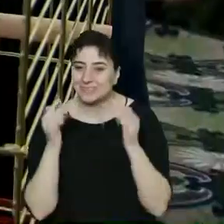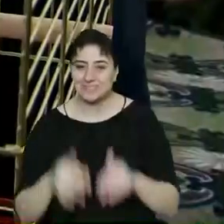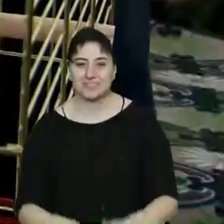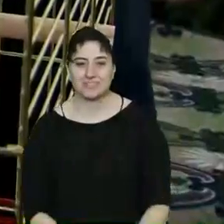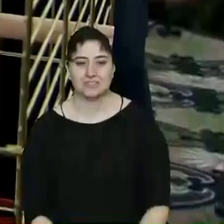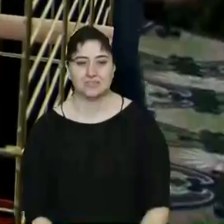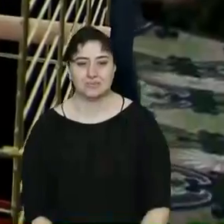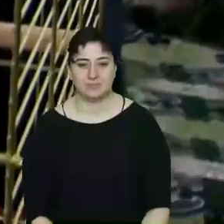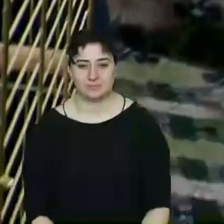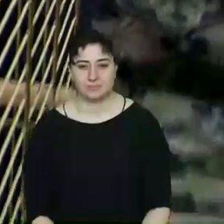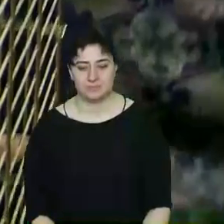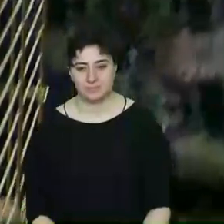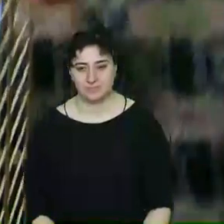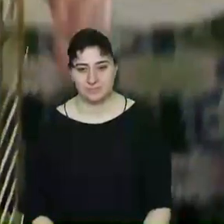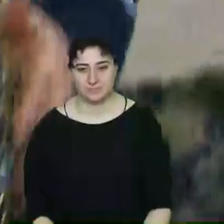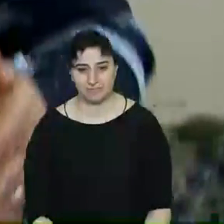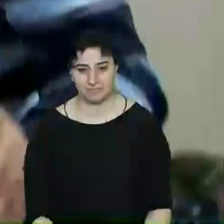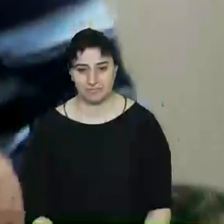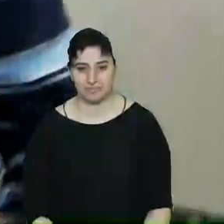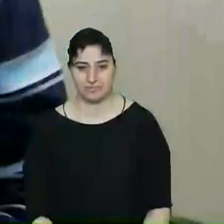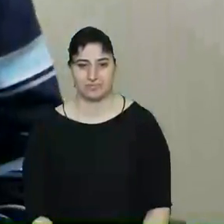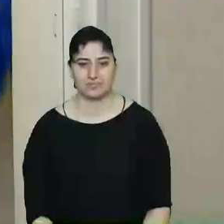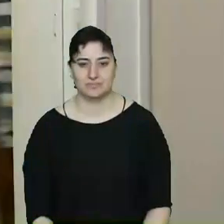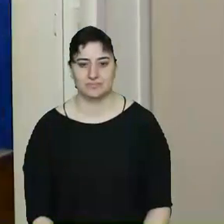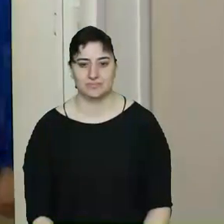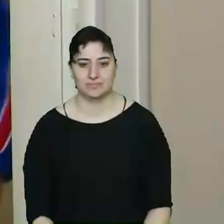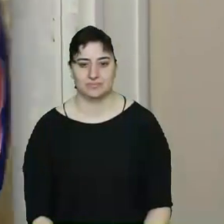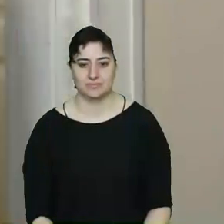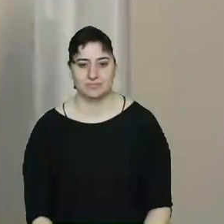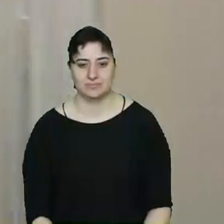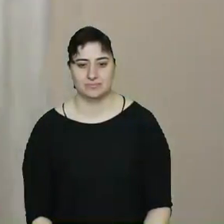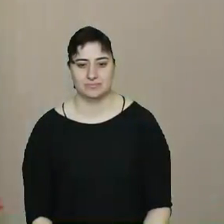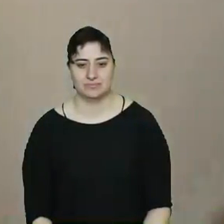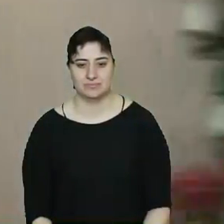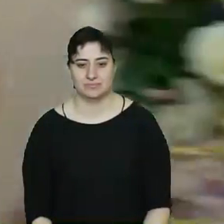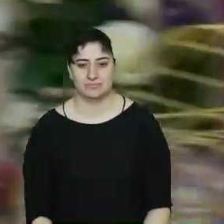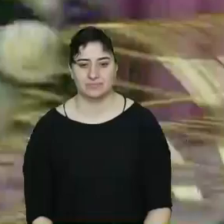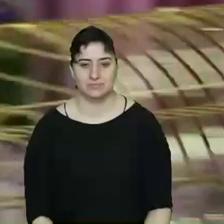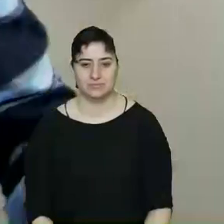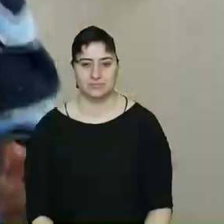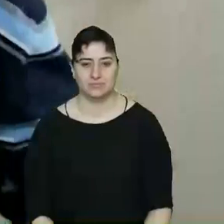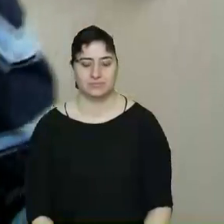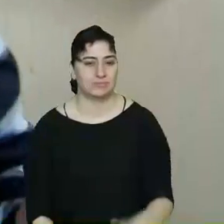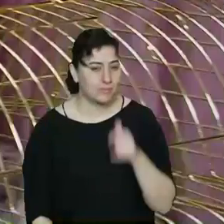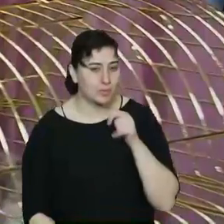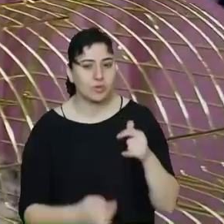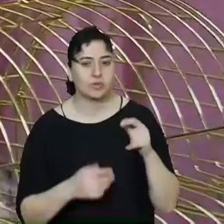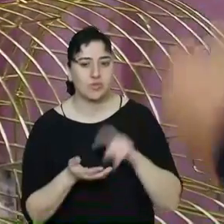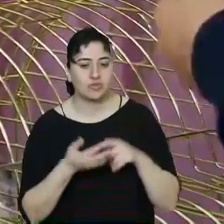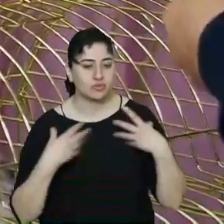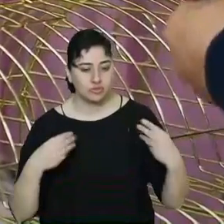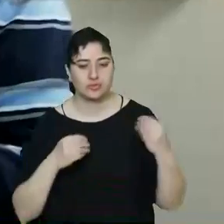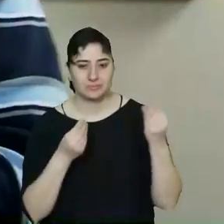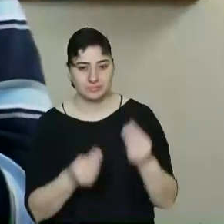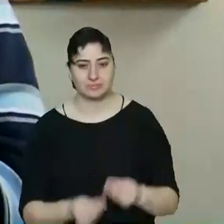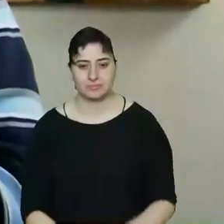Şükrü kafasında planlarla müştemilattaki boş kafesin kapısını açtı. Bu sırada Junior geldi. Elinde birkaç tavuk tüyü. Tavuk tüylerini getirdim